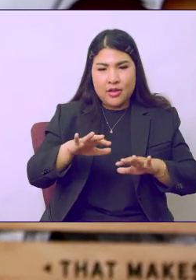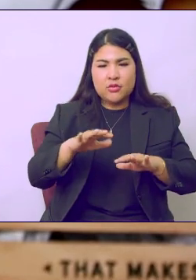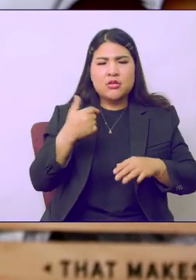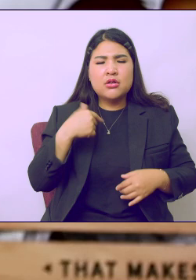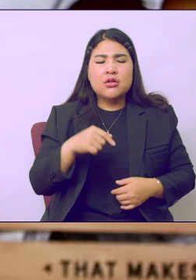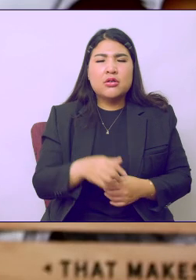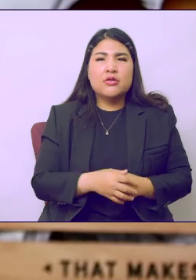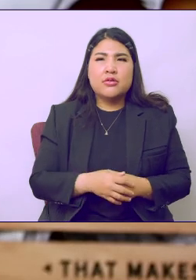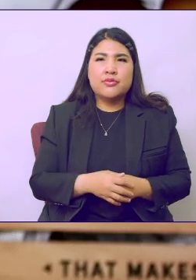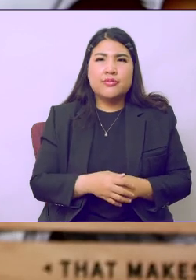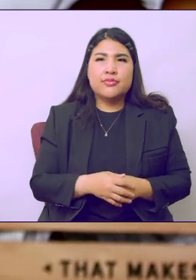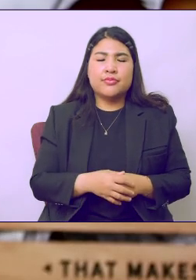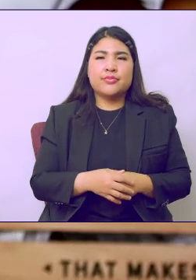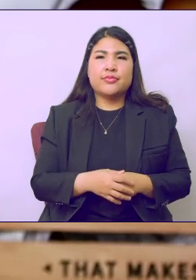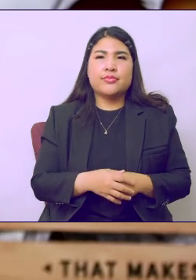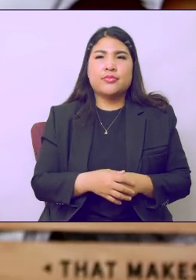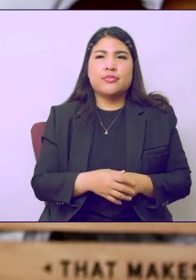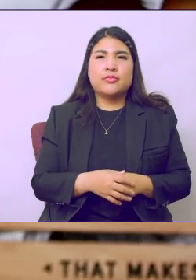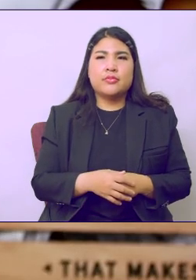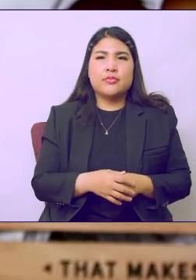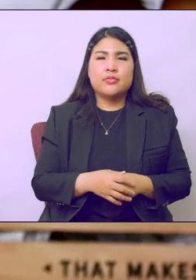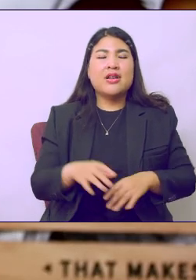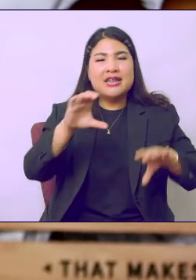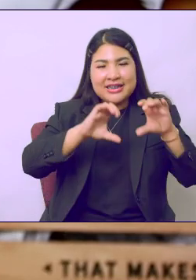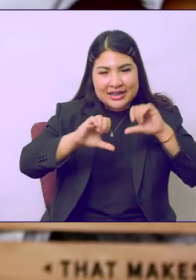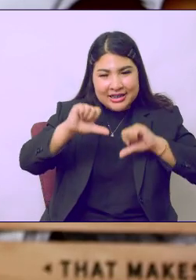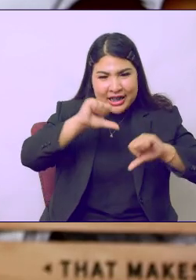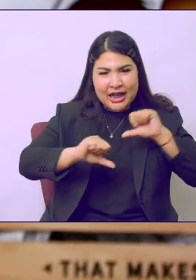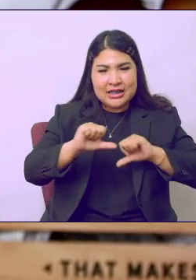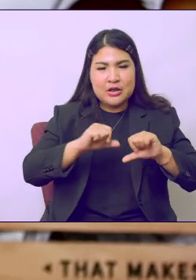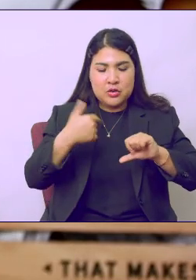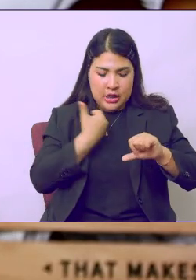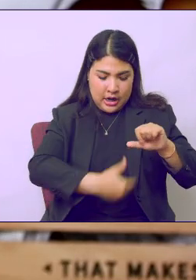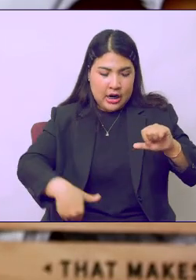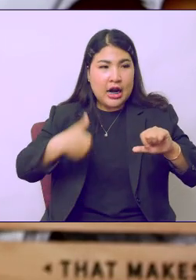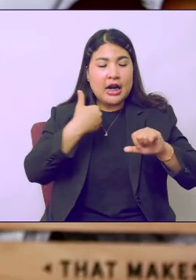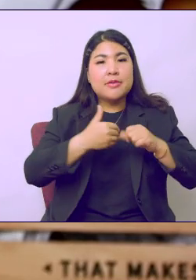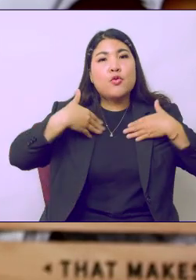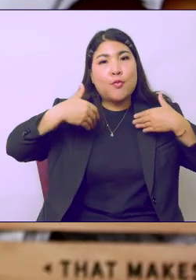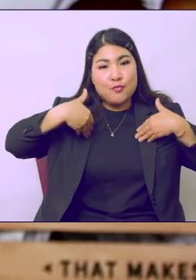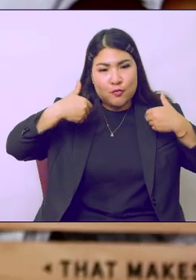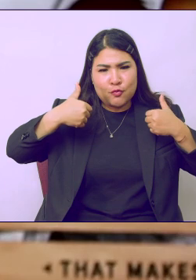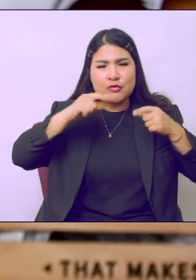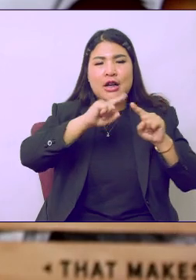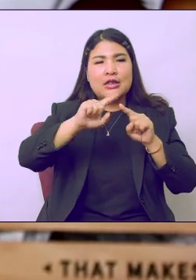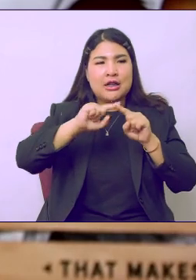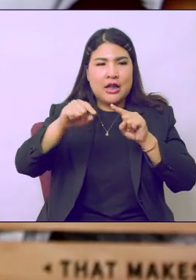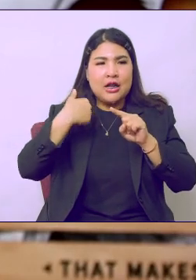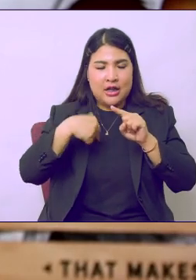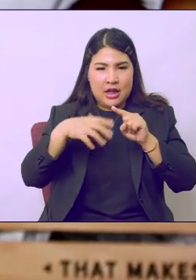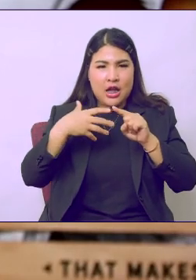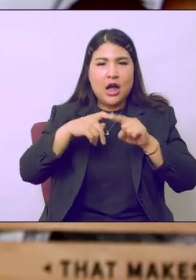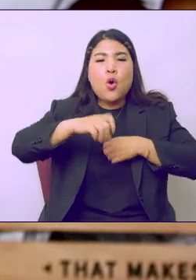ร่างกายเกิดอะไรเกิดขึ้นนะครับอ่าสารสุขต่างๆนะครับในร่างกายก็จะออกมานะครับทำให้ร่างกายของเราเนี่ยนะครับ